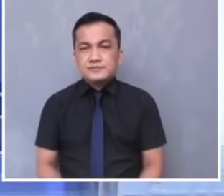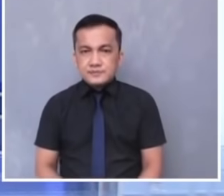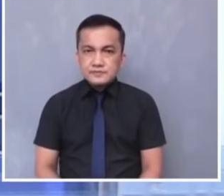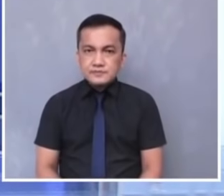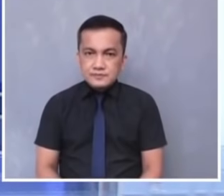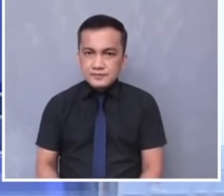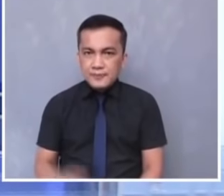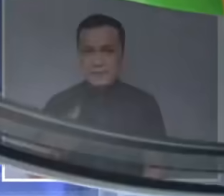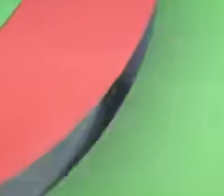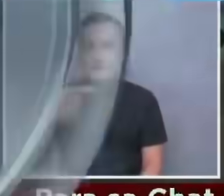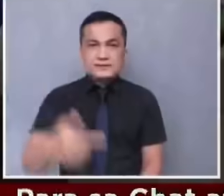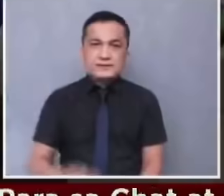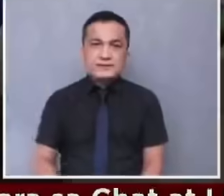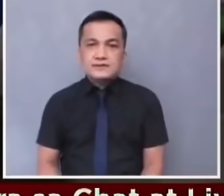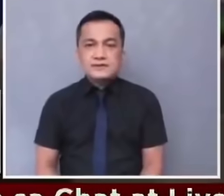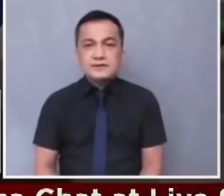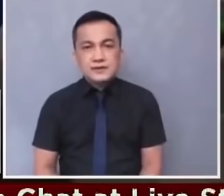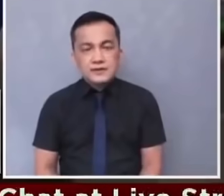Bianca Dava.